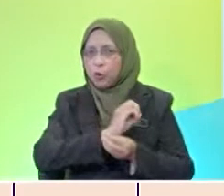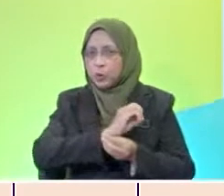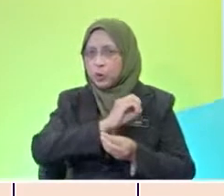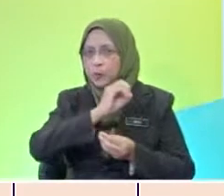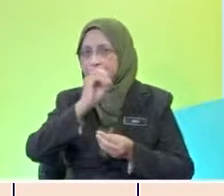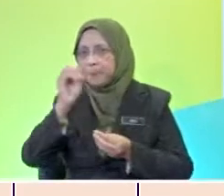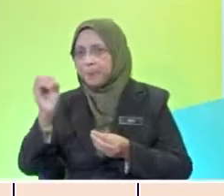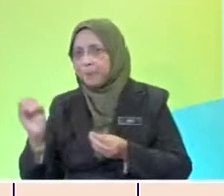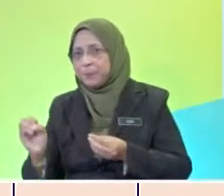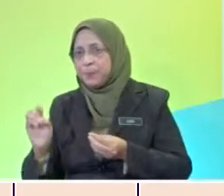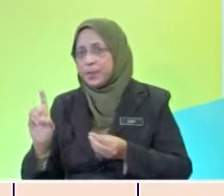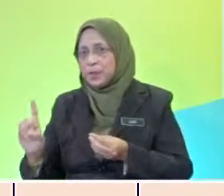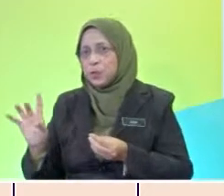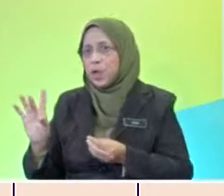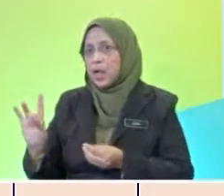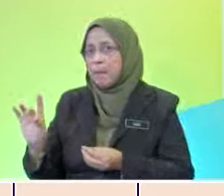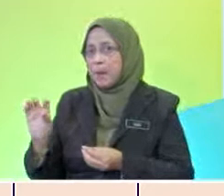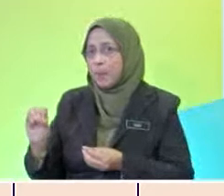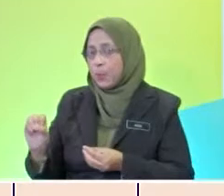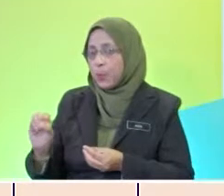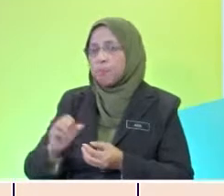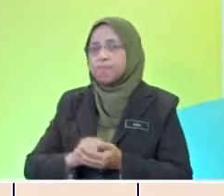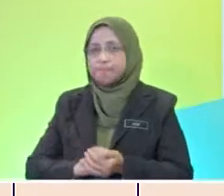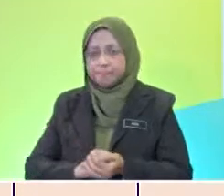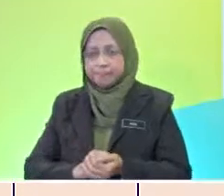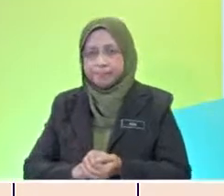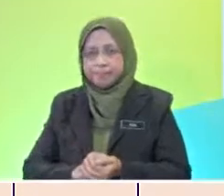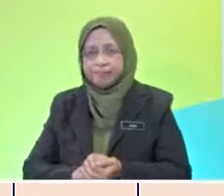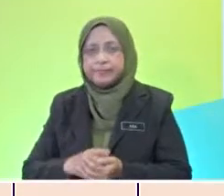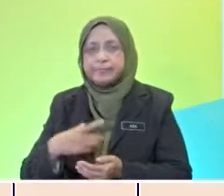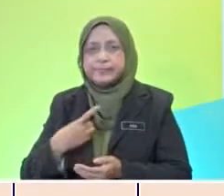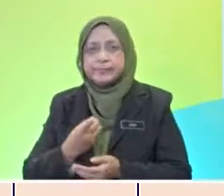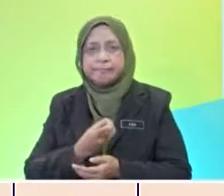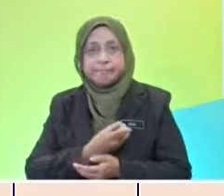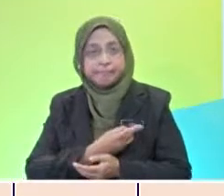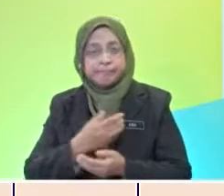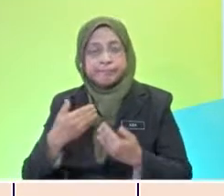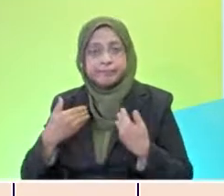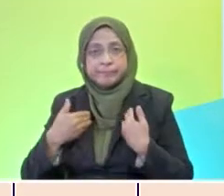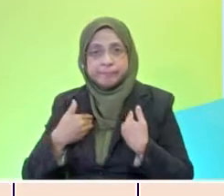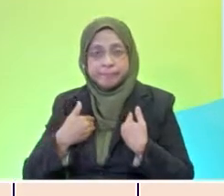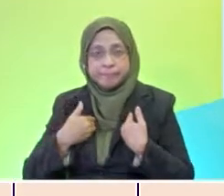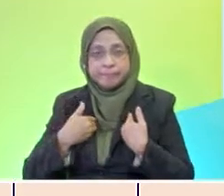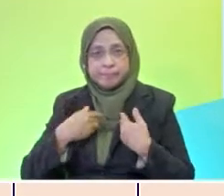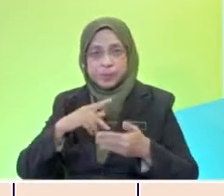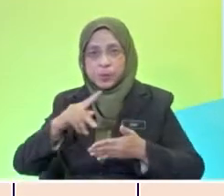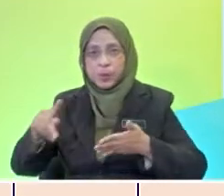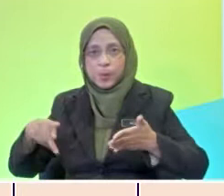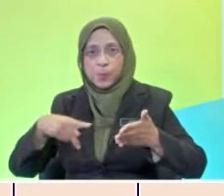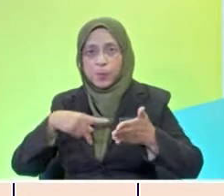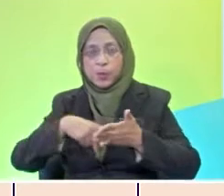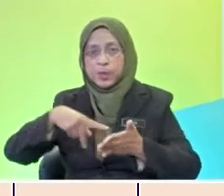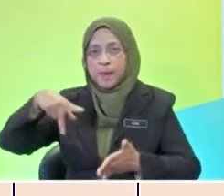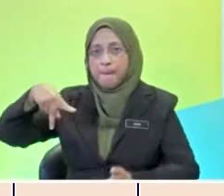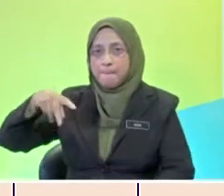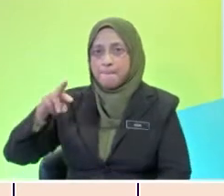sehingga 180 darjah. Yeah. Kemudian kita ada yang paling penting sekali, pusat